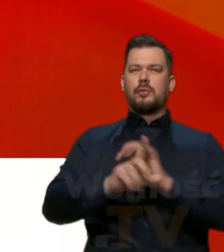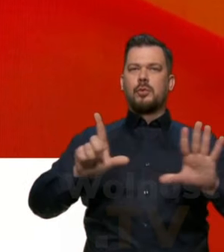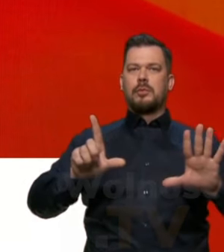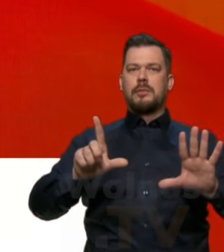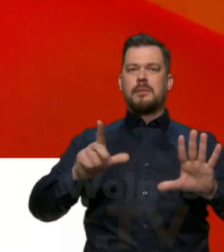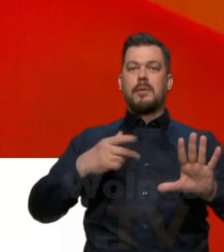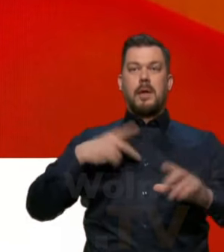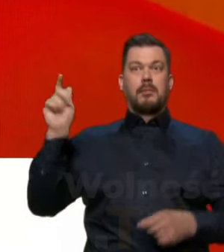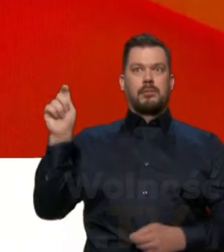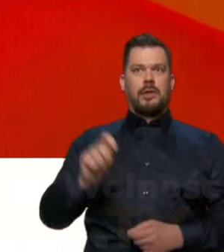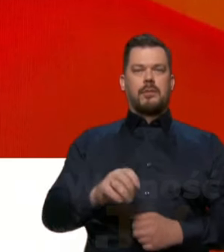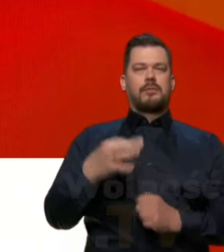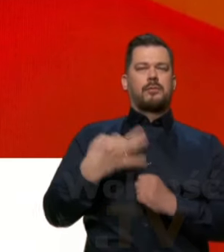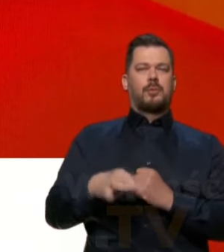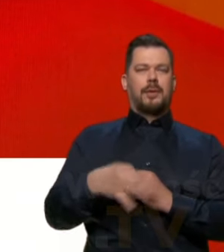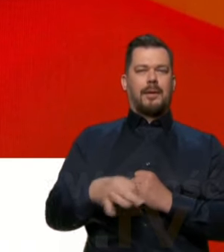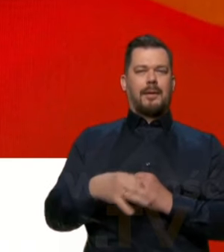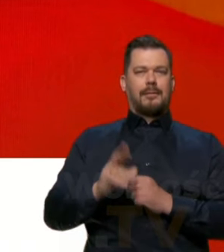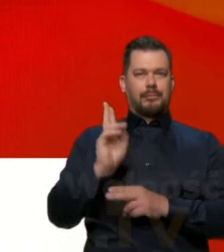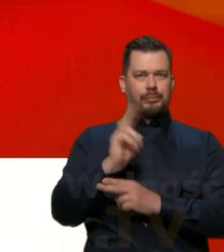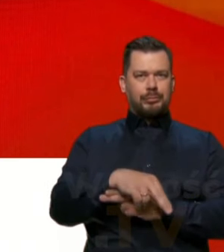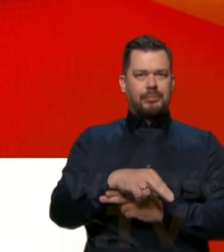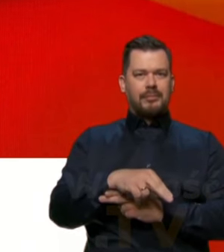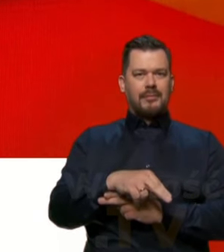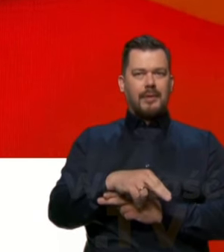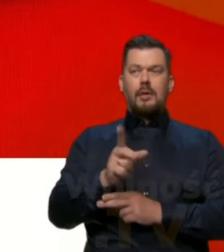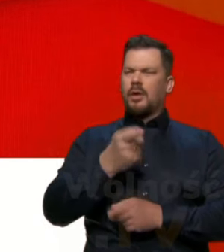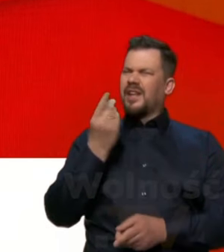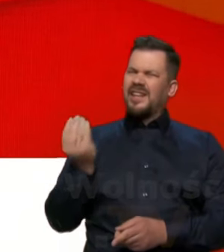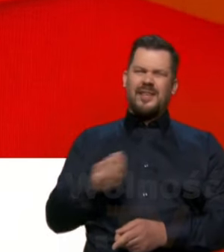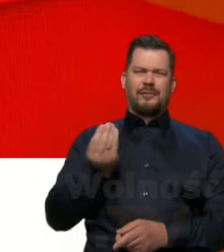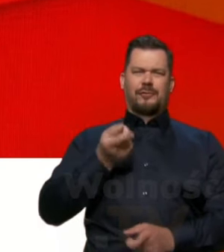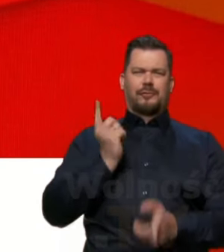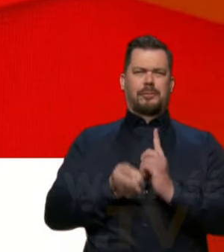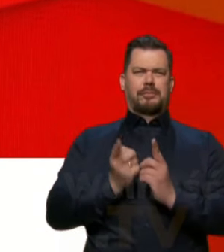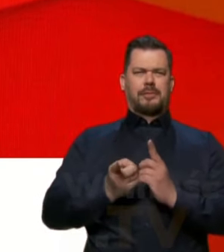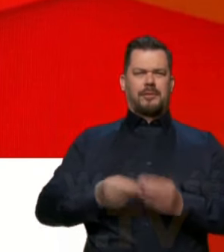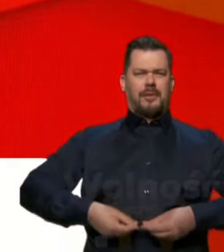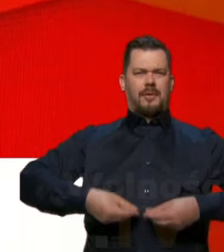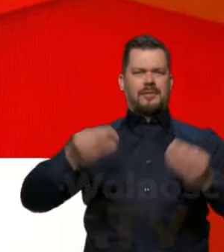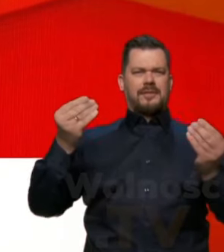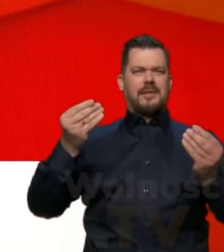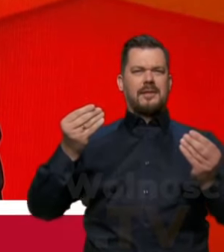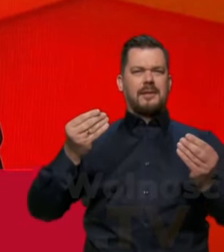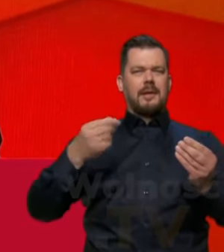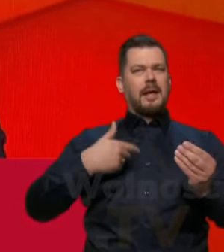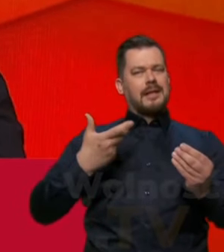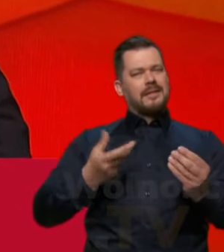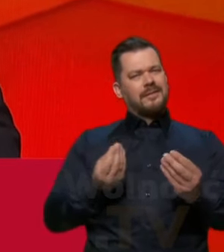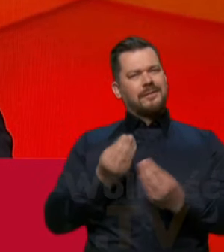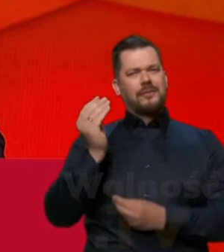przyjechałem tutaj na studia, jeszcze szybciej się będzie rozwijała w najbliższych latach, jeszcze